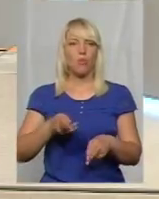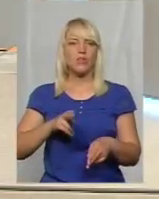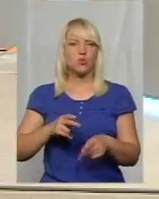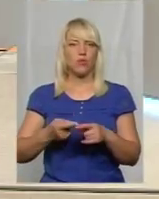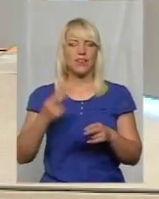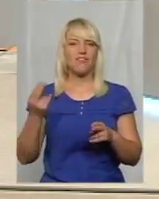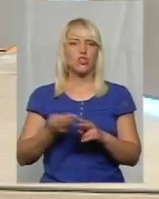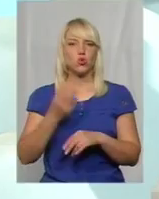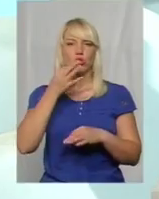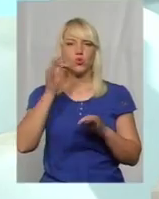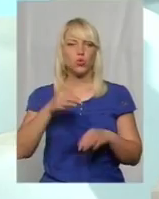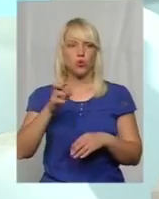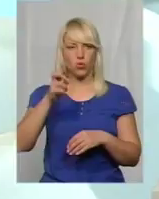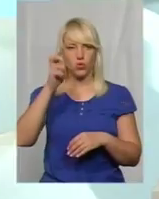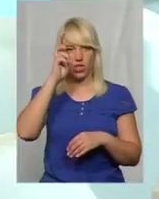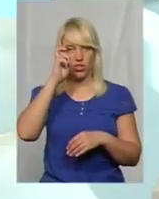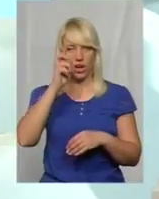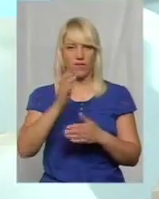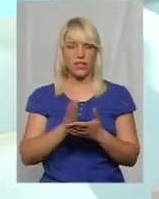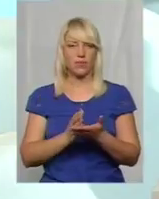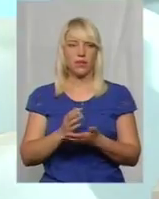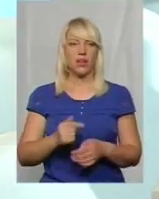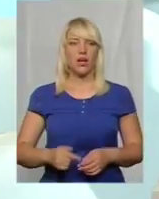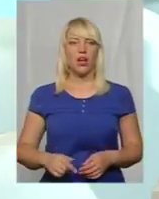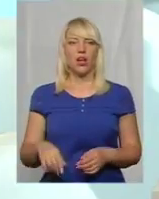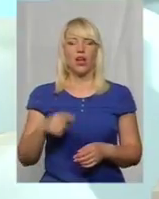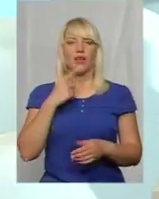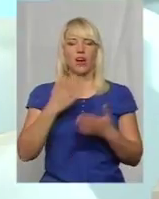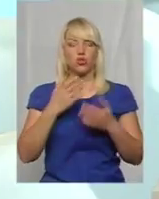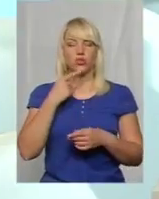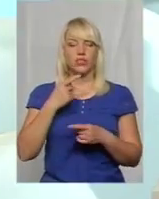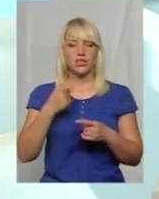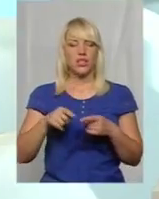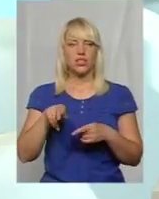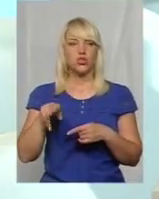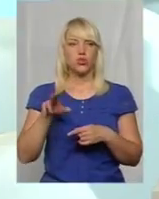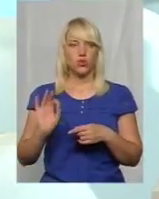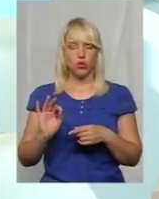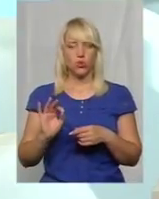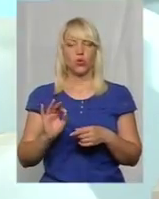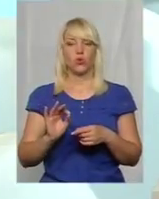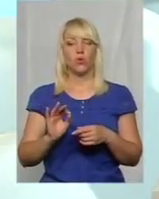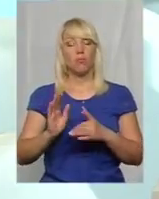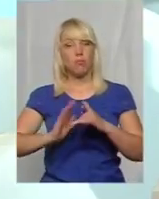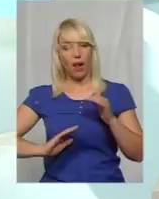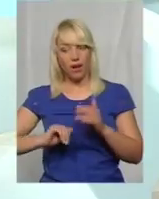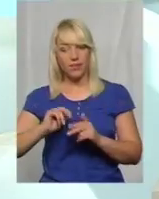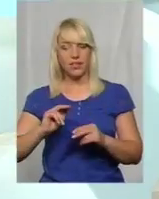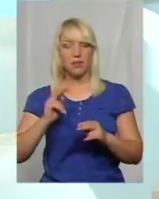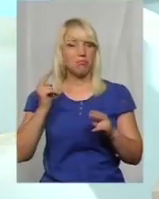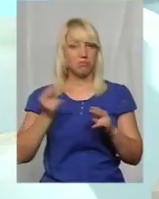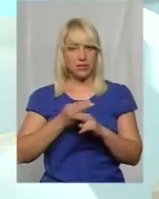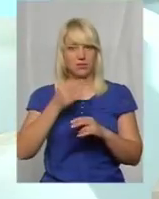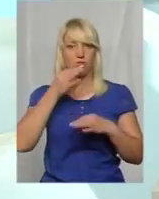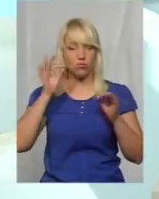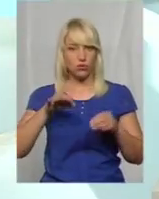щоб сказати, що досвід у державних органах влади взагалі відсутній, це стосовно практики, так, але якщо розглянути питання більш глибоко, то